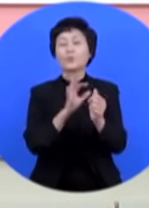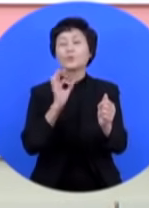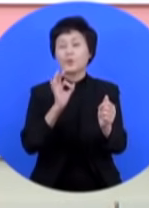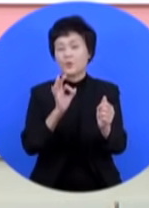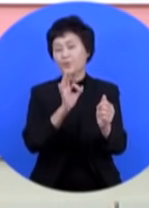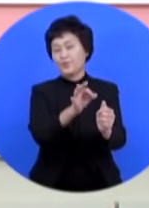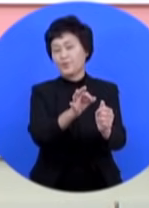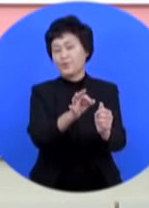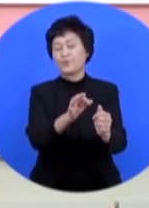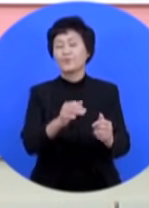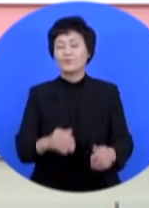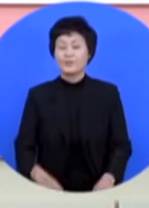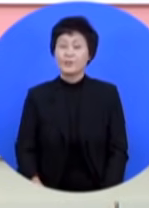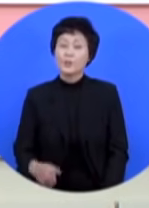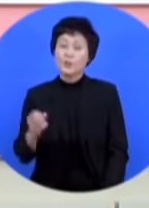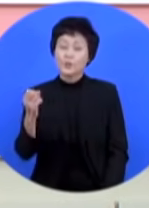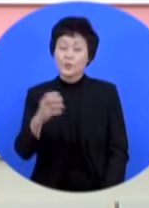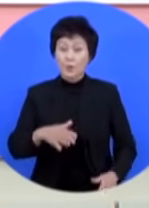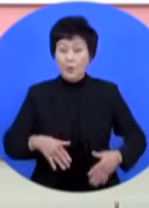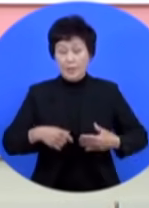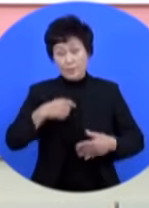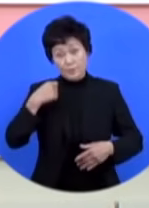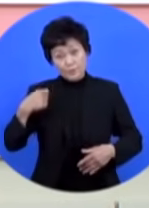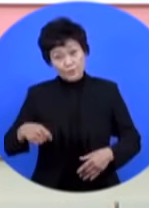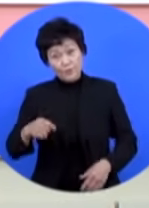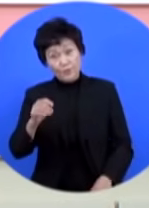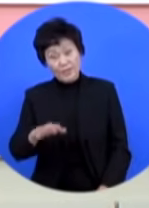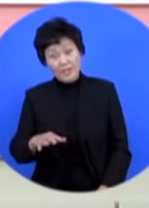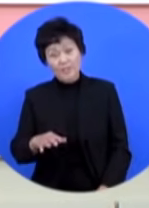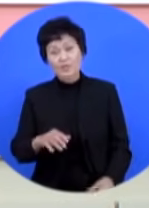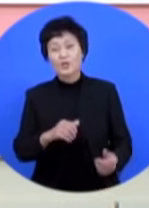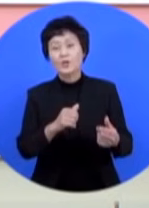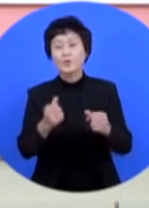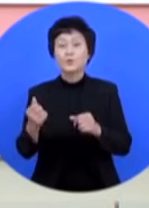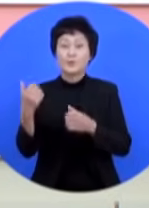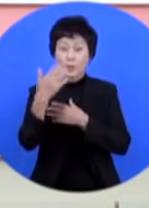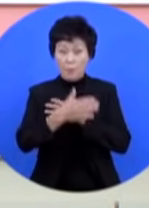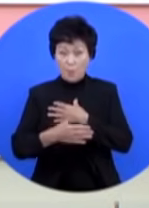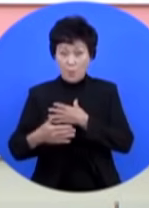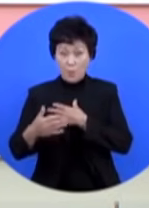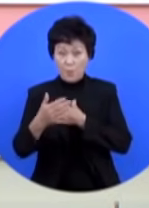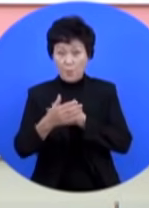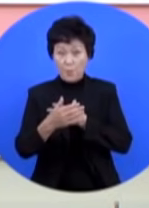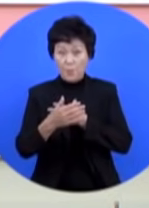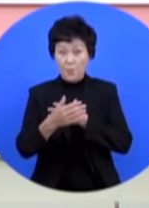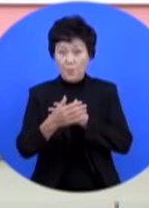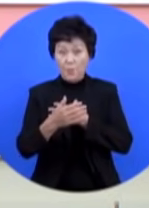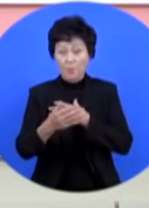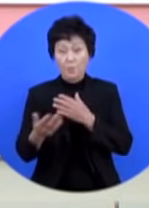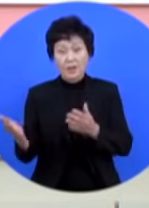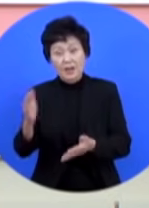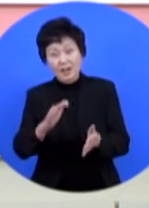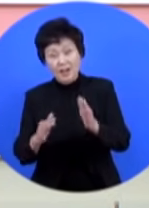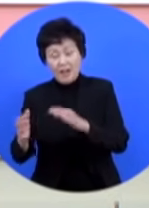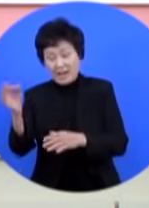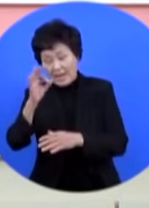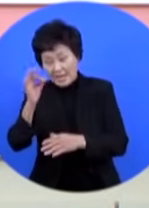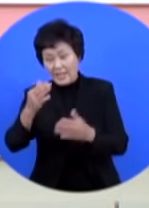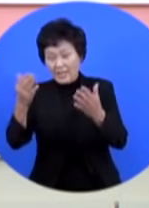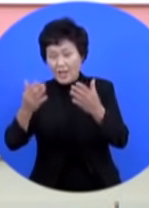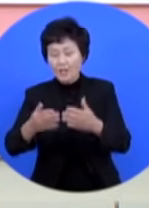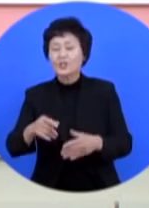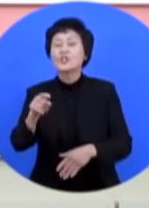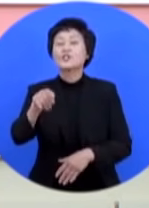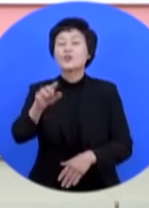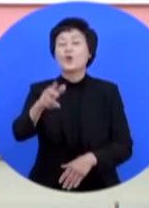아들의 남중국회에서 아이의 시신을 끝까지 몇 시간 동안 수색해서 결국 찾아준 현지